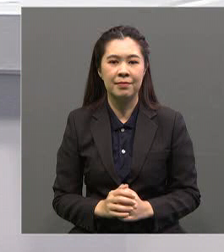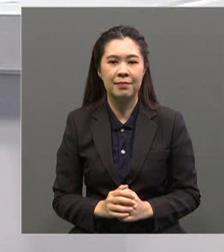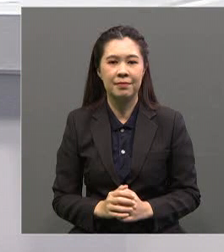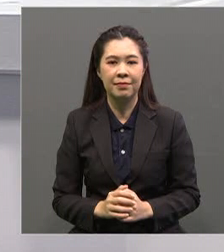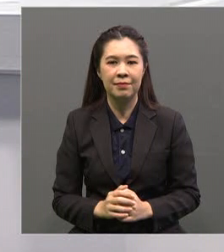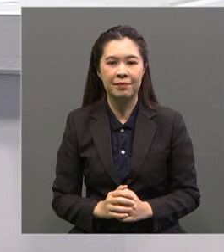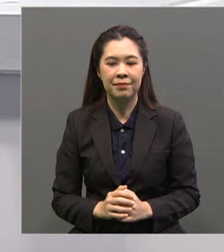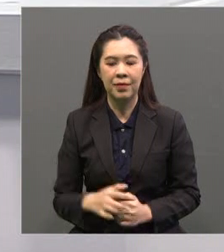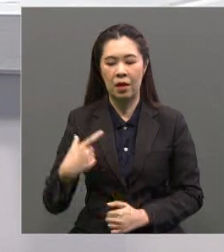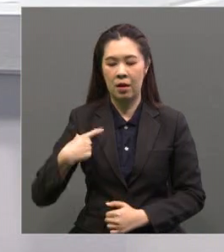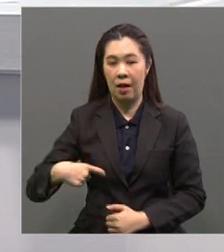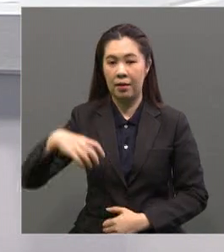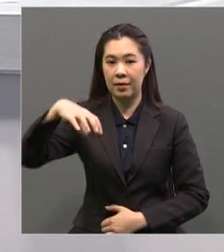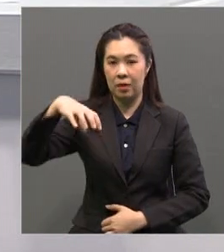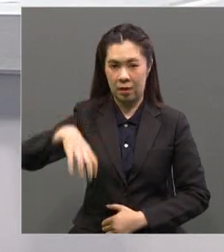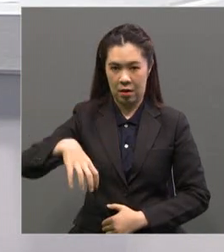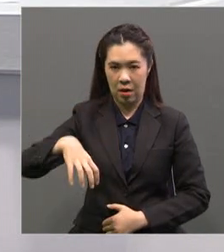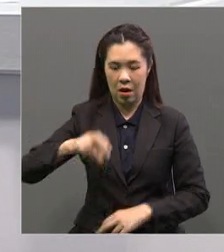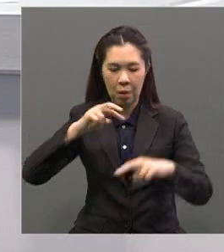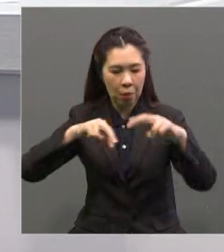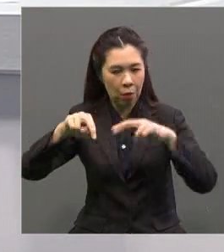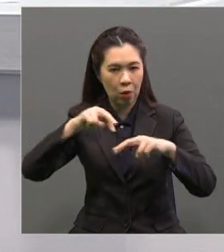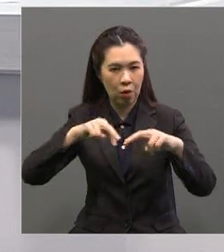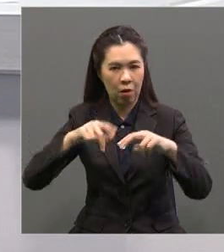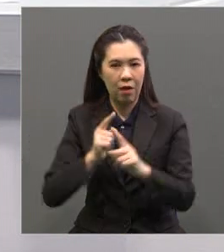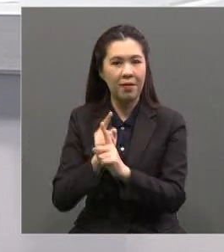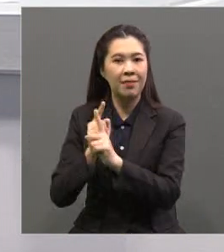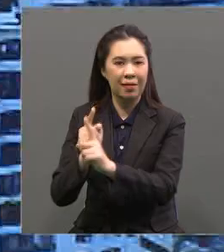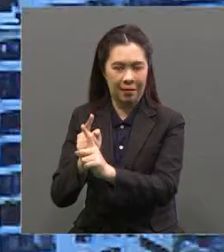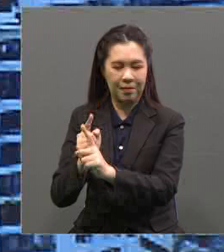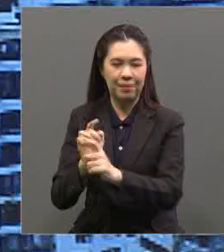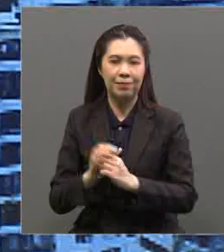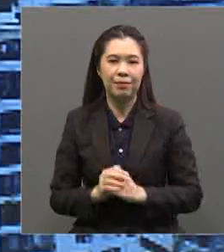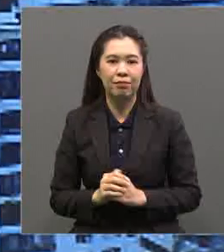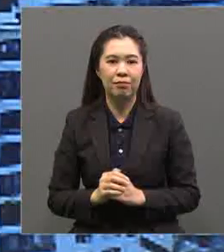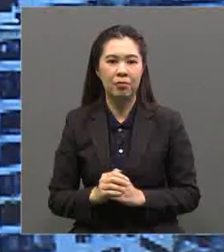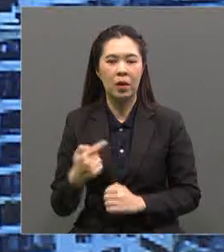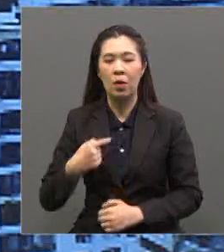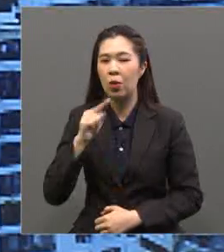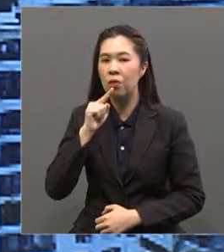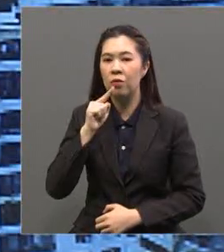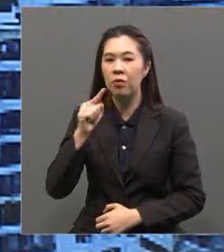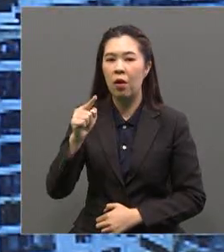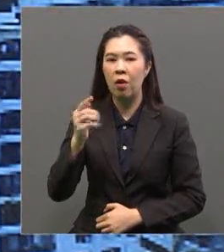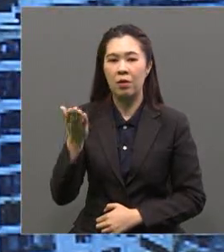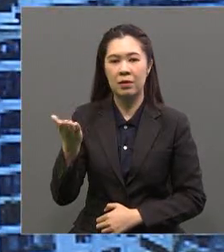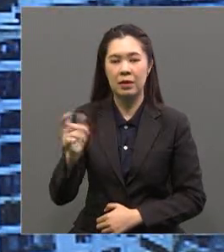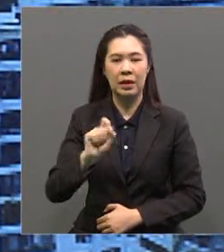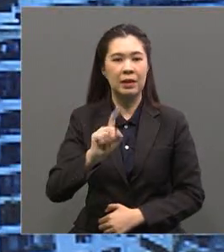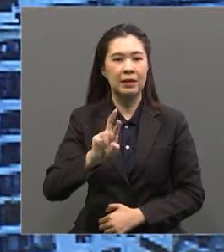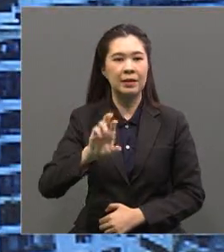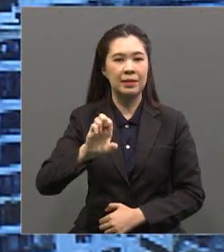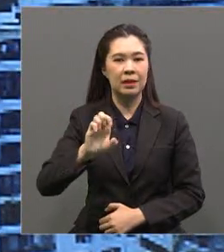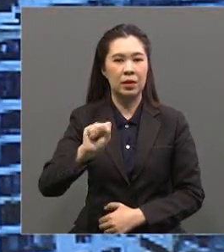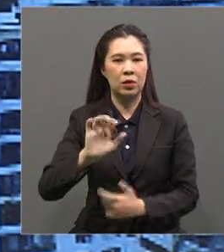ศาลปกครองสูงสุดก็มีคำสั่งยืนตามคำสั่งของศาลปกครองชั้นต้นนะครับไม่รับคำฟ้องนายศรีสุวรรณจรรยา